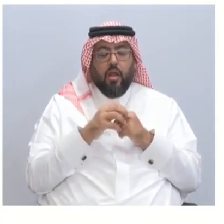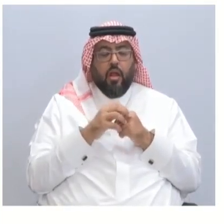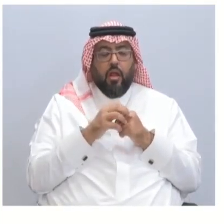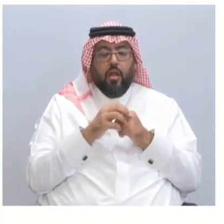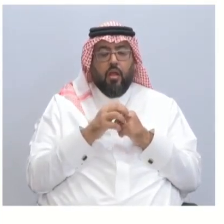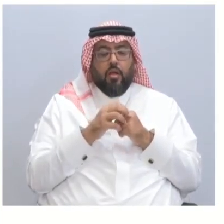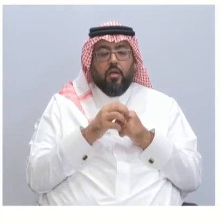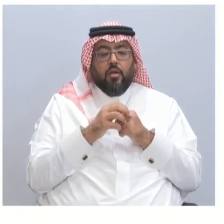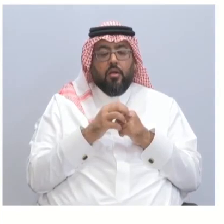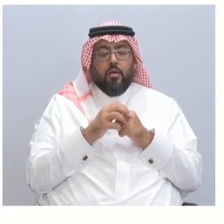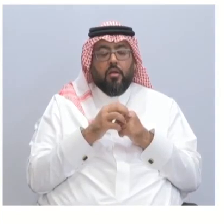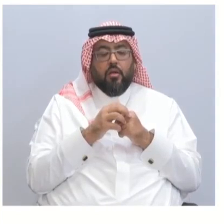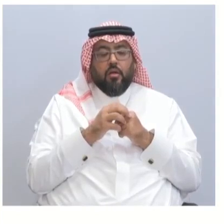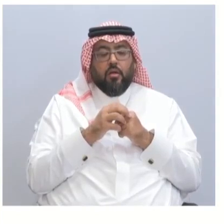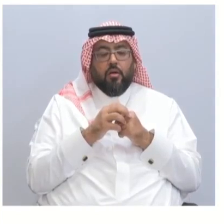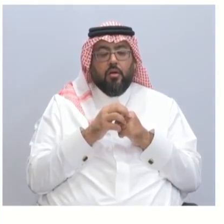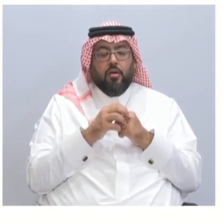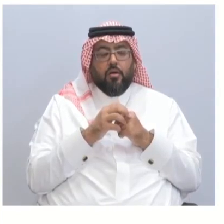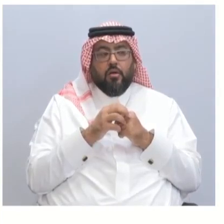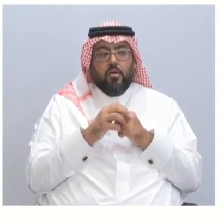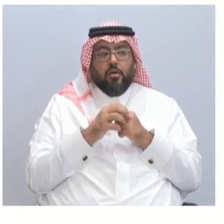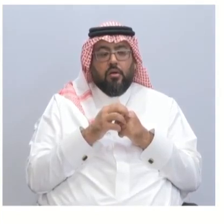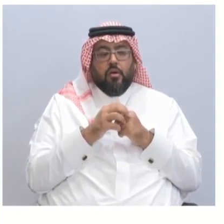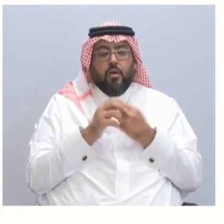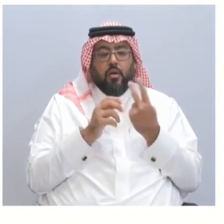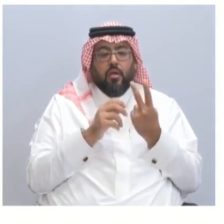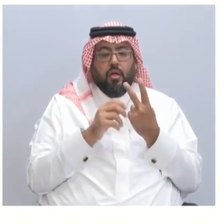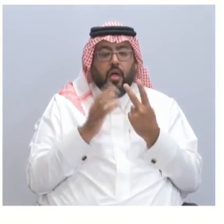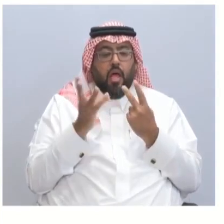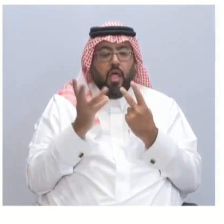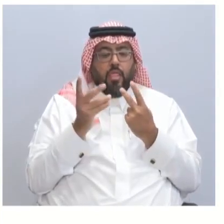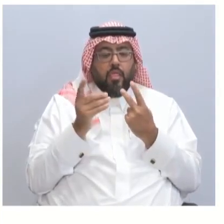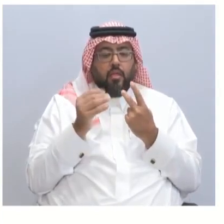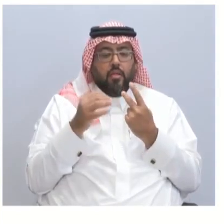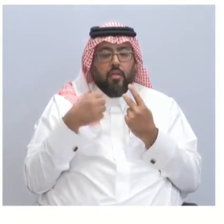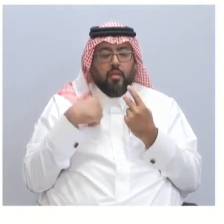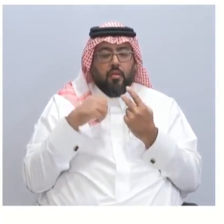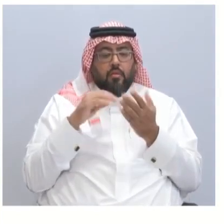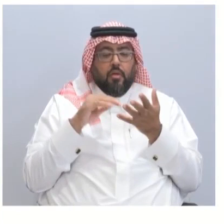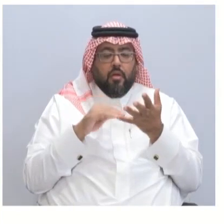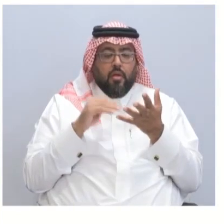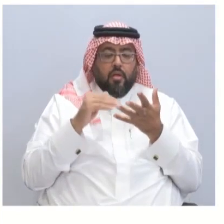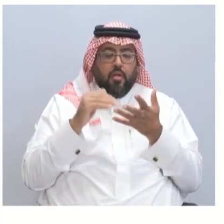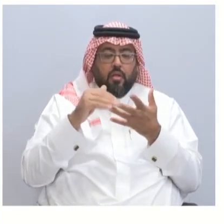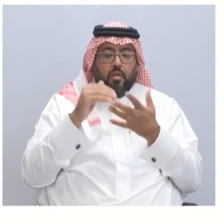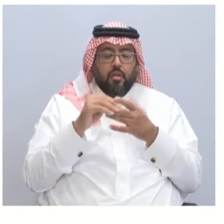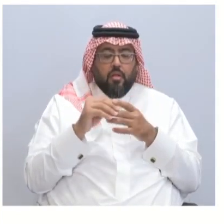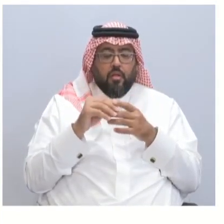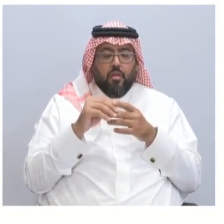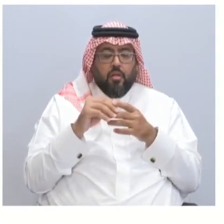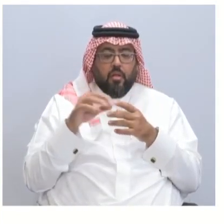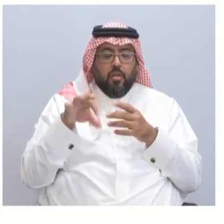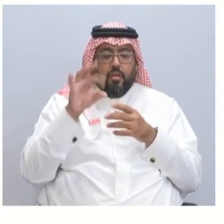الاقتصاديه في دول مجلس التعاون اثنين ان يعدد الطالب خطوات تحسين